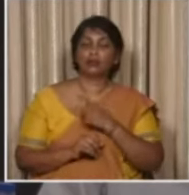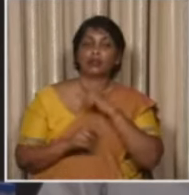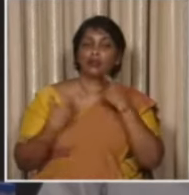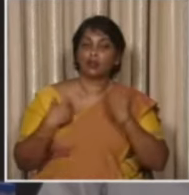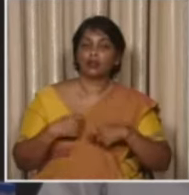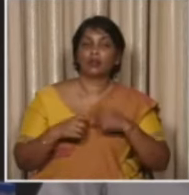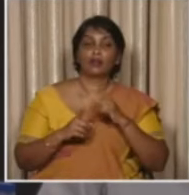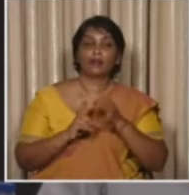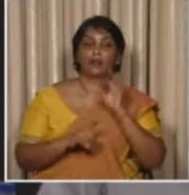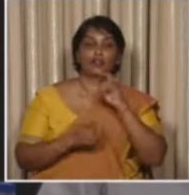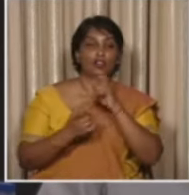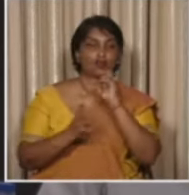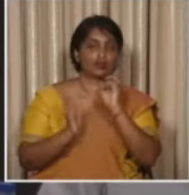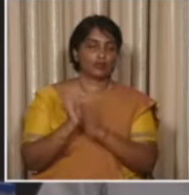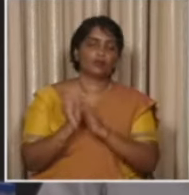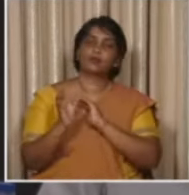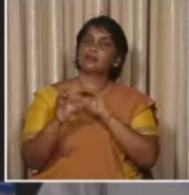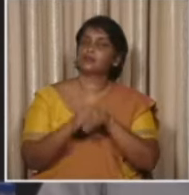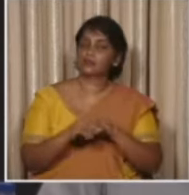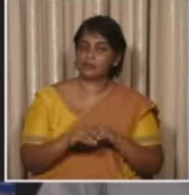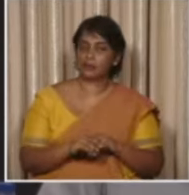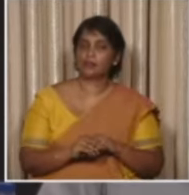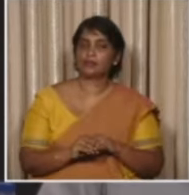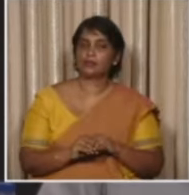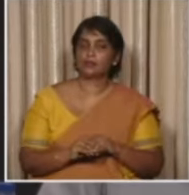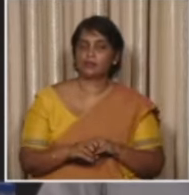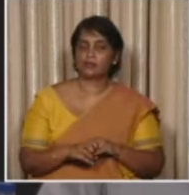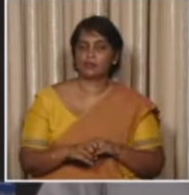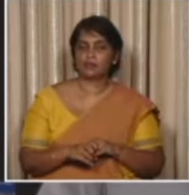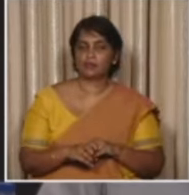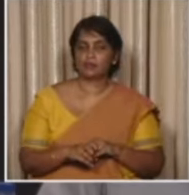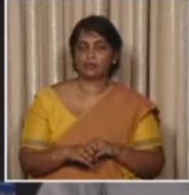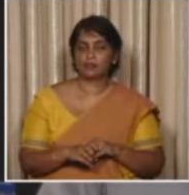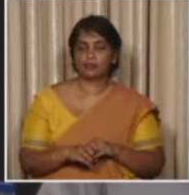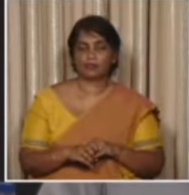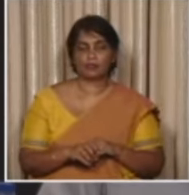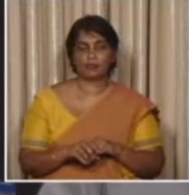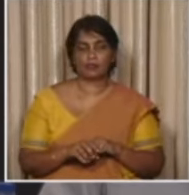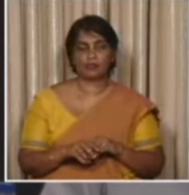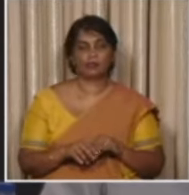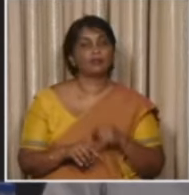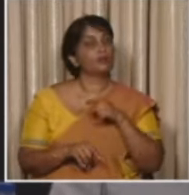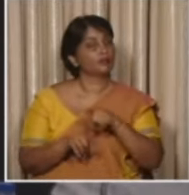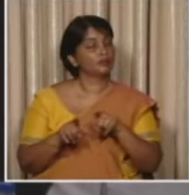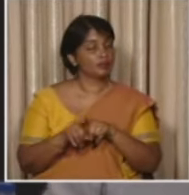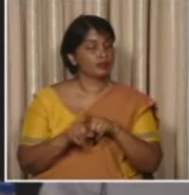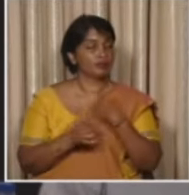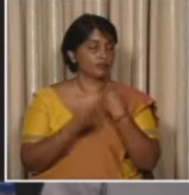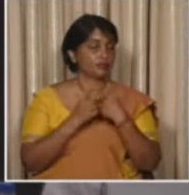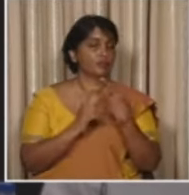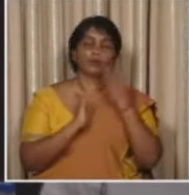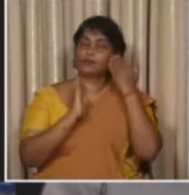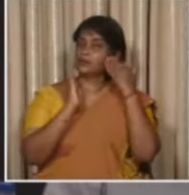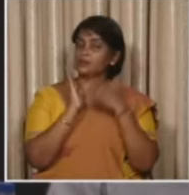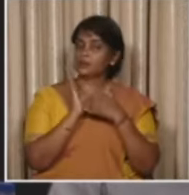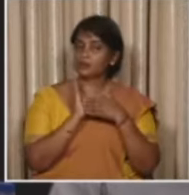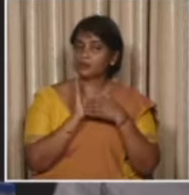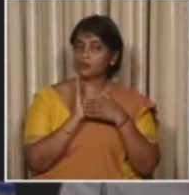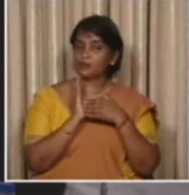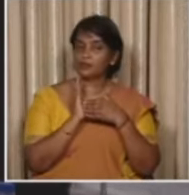counselor කෙනෙක් හැටියට අපි මේක පත් කරනවා. ඒ වගේම Institution of Criminal Proceeding by